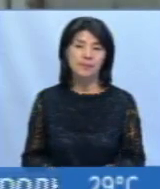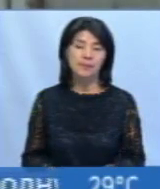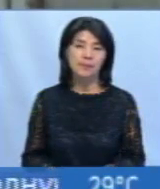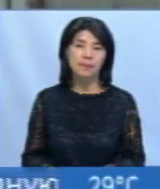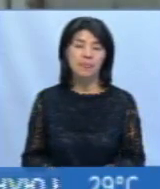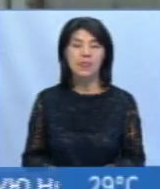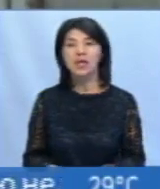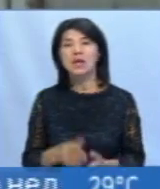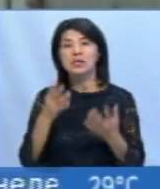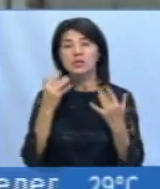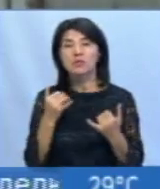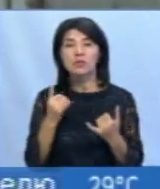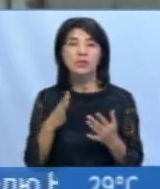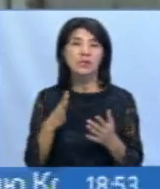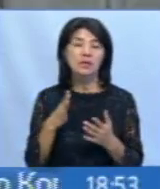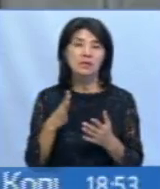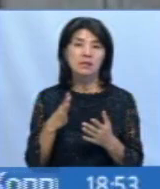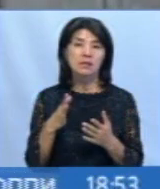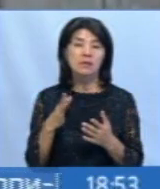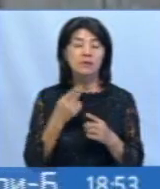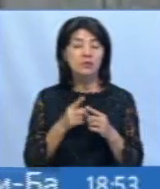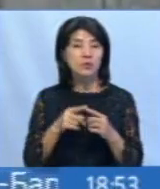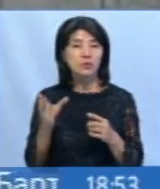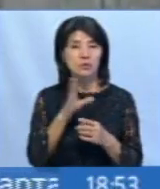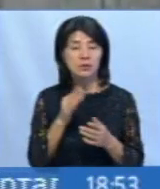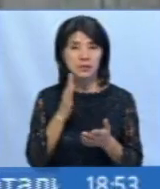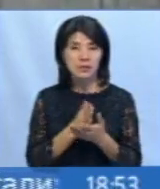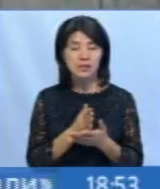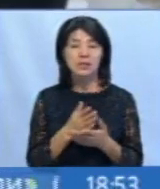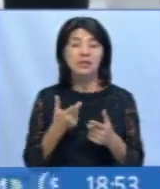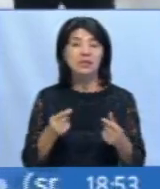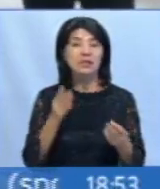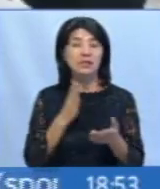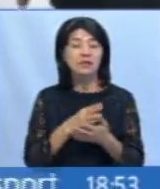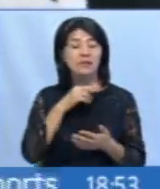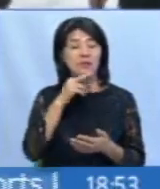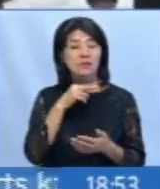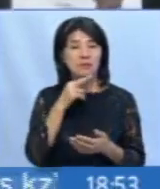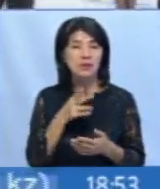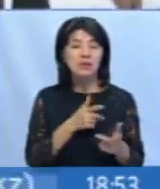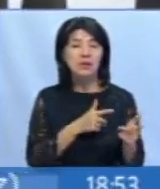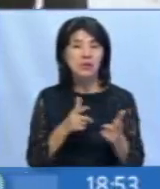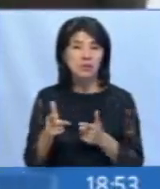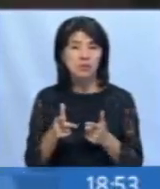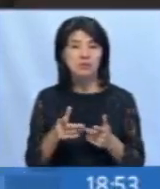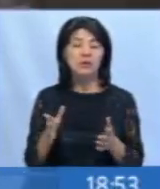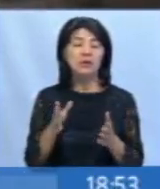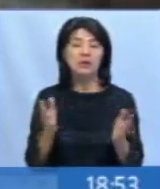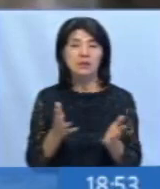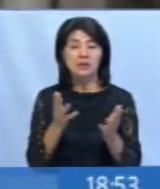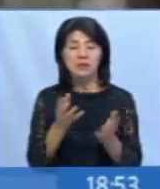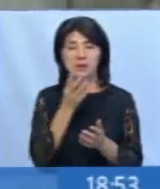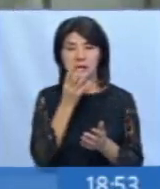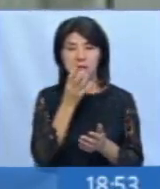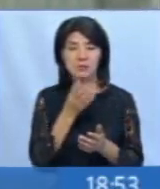Сотрудники департамента по чрезвычайным ситуациям проводят подворовые обходы, где отдельное внимание уделяется готовности приборов отопления к